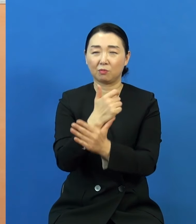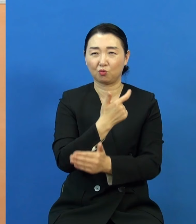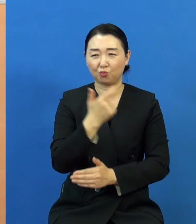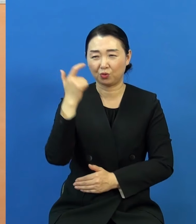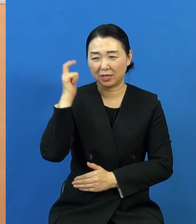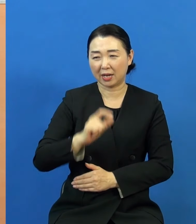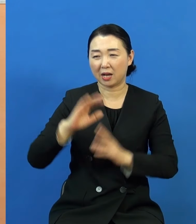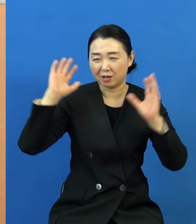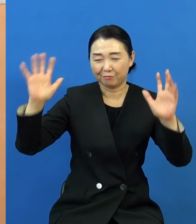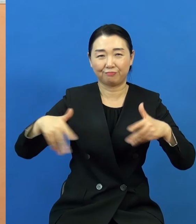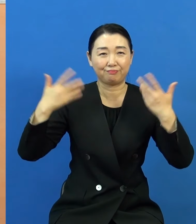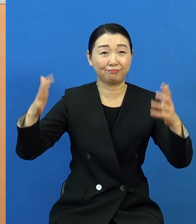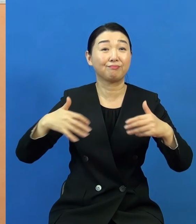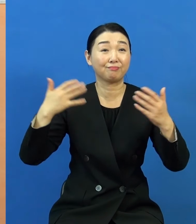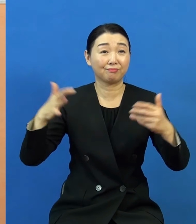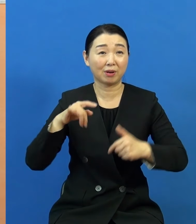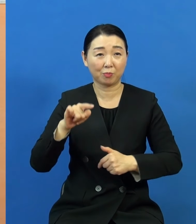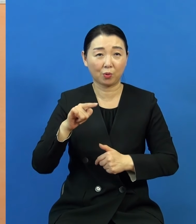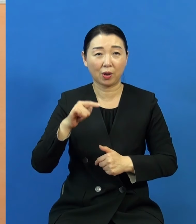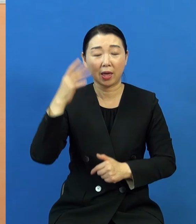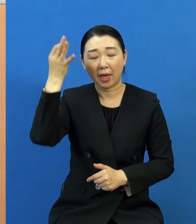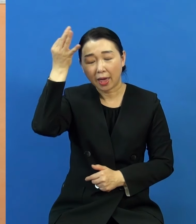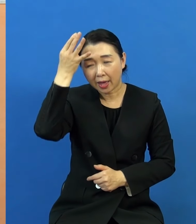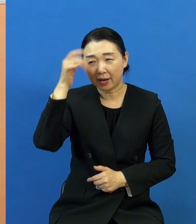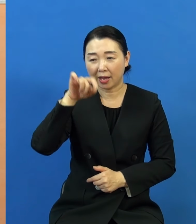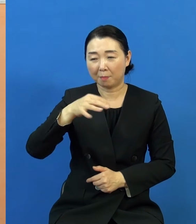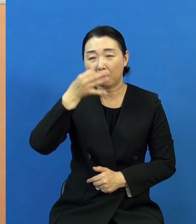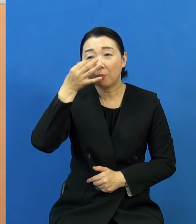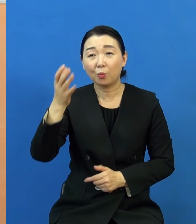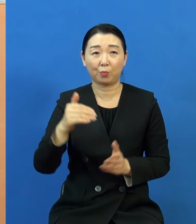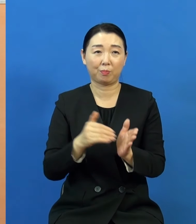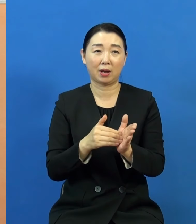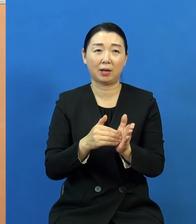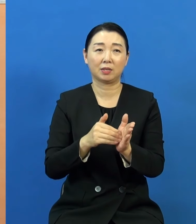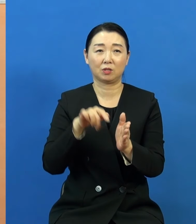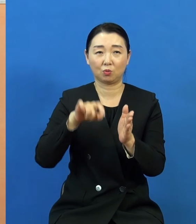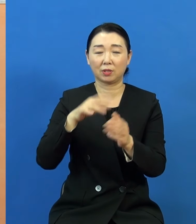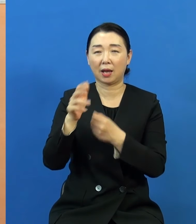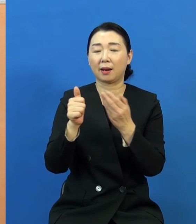바람으로 엘리야 앞에 보여주십니다. 그러나 그곳에 하나님은 계시지 않았습니다.